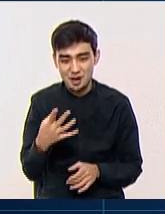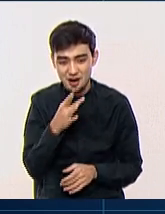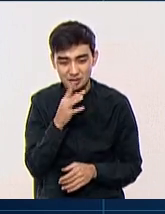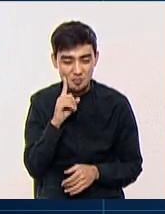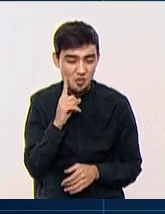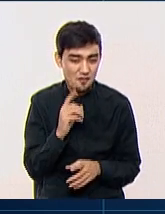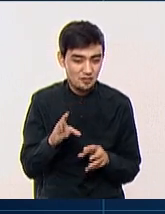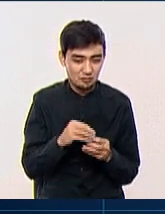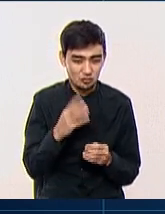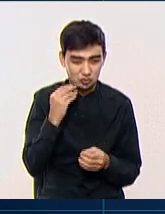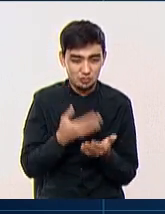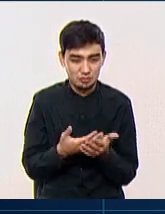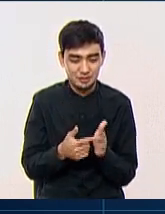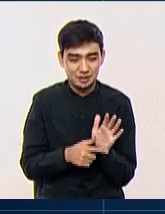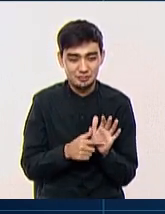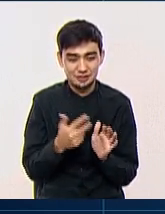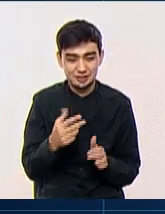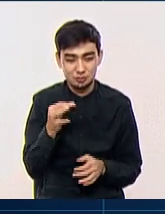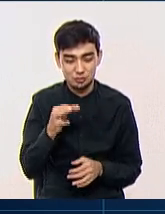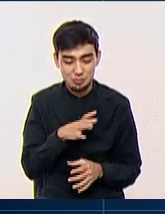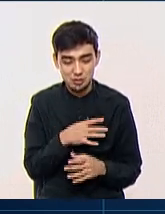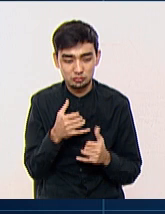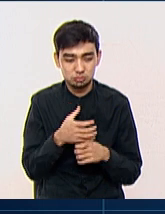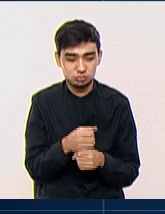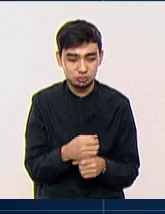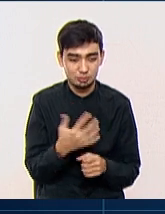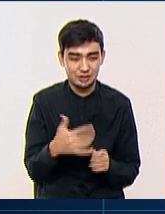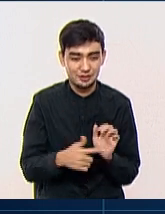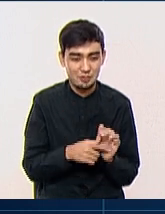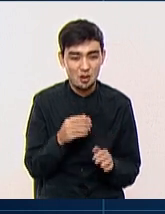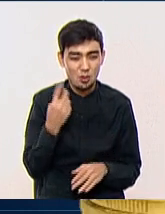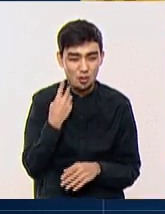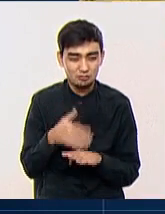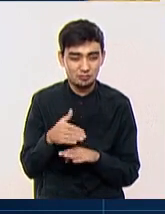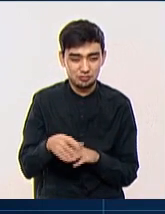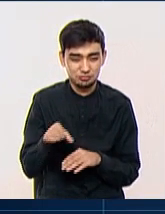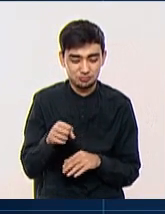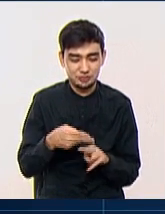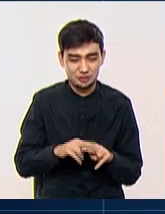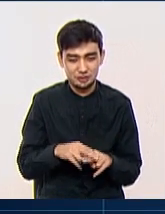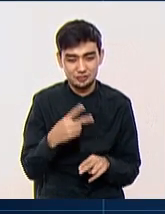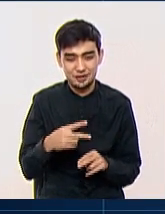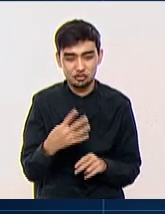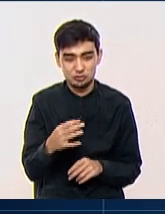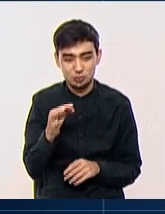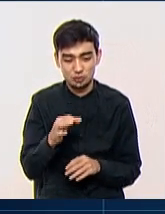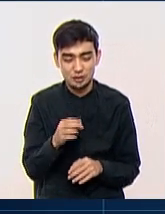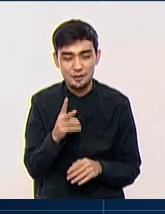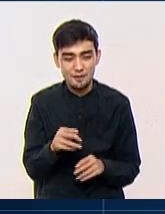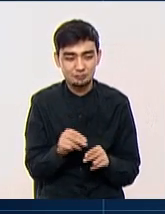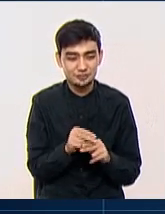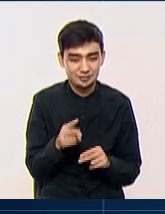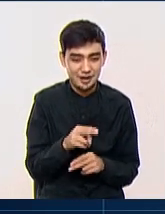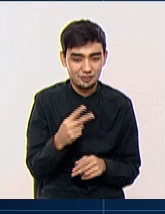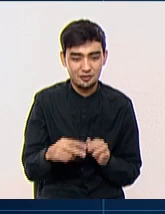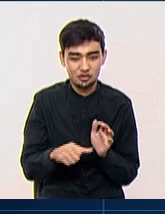аралығындағы жастардың саны 70%-дан биыл 57%-ге түсіпті. Қарыз рәсімдеген жастардың 24% пәтерді жөндеу жұмыстарына деп алған. Ал